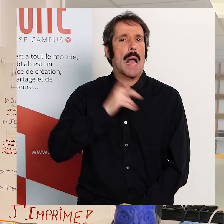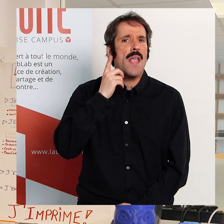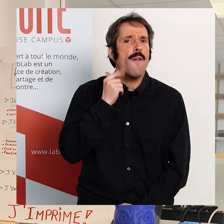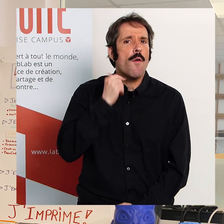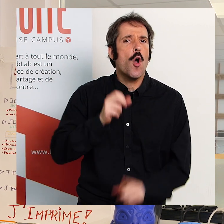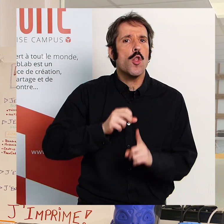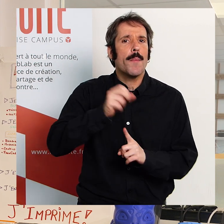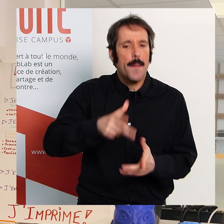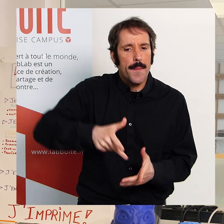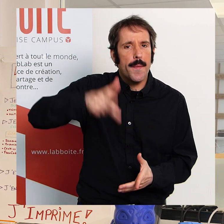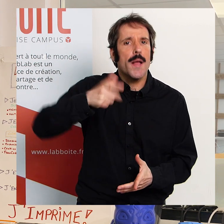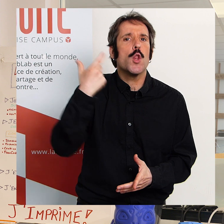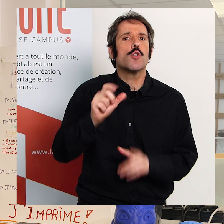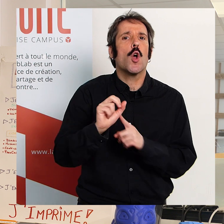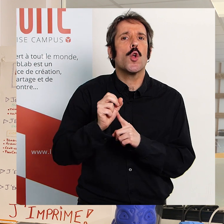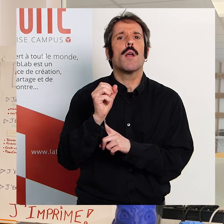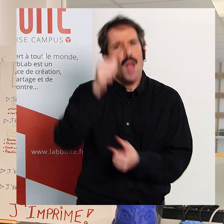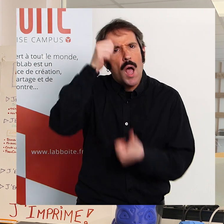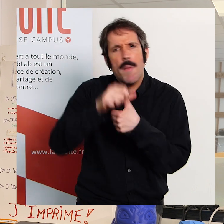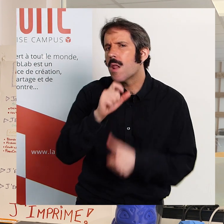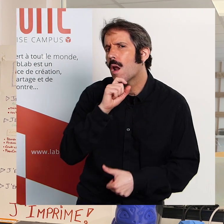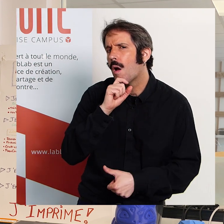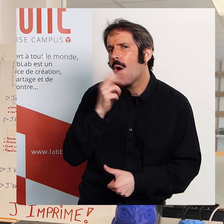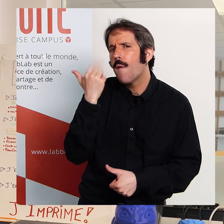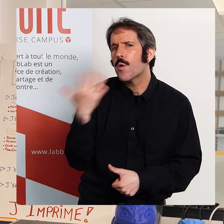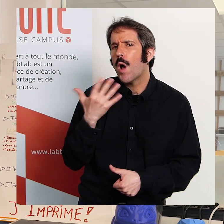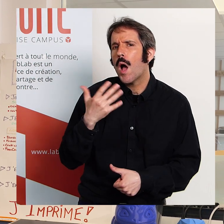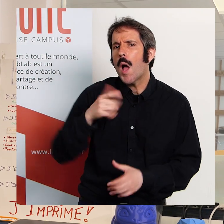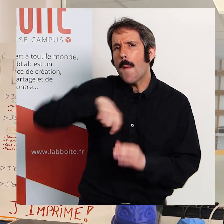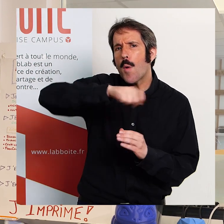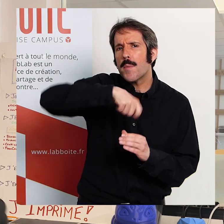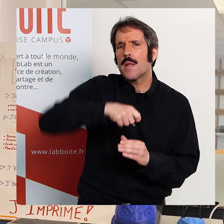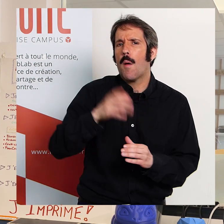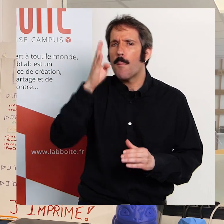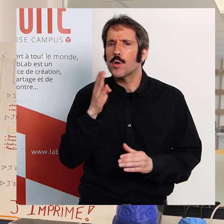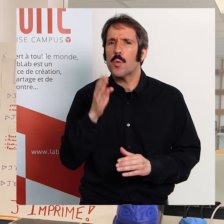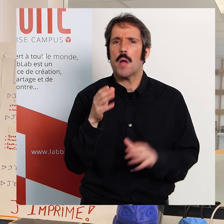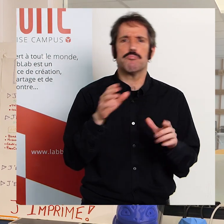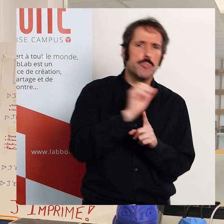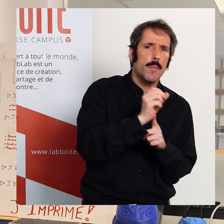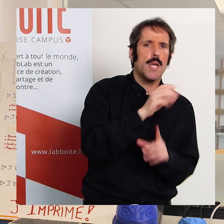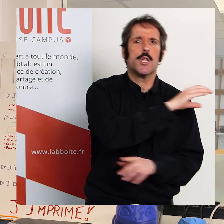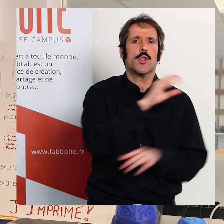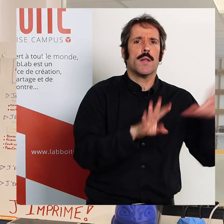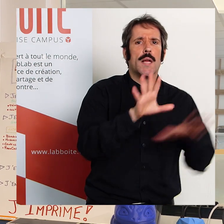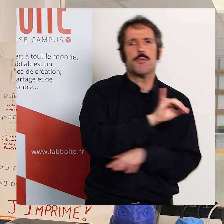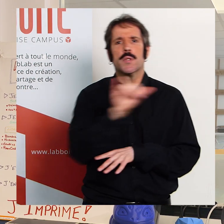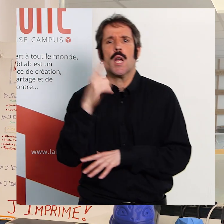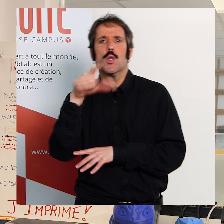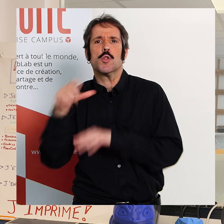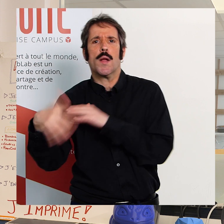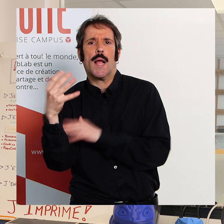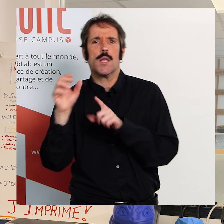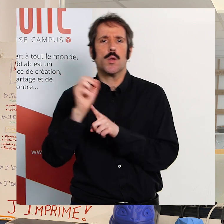Donc par défaut, la température d'impression est de 200 degrés. Vous vous souvenez, tout à l'heure, on a vu que ma bobine demandait une température entre 195